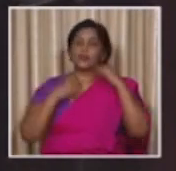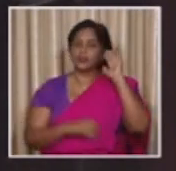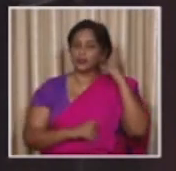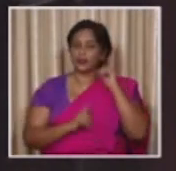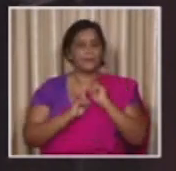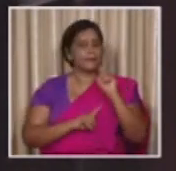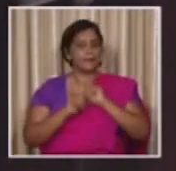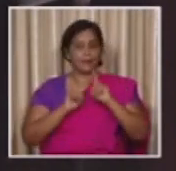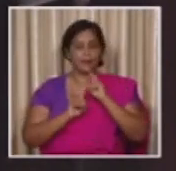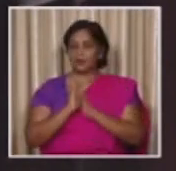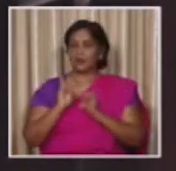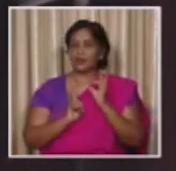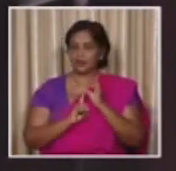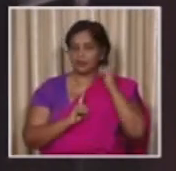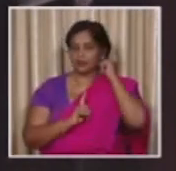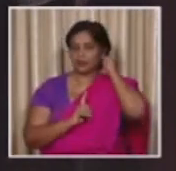විශේෂයෙන්ම පාර්ලිමේන්තුවේ මන්ත්‍රීවරේ